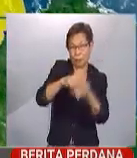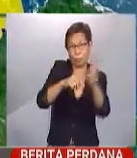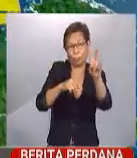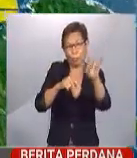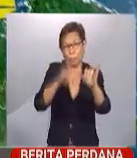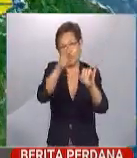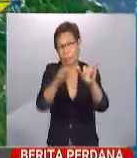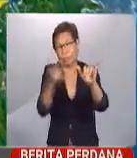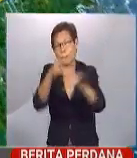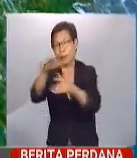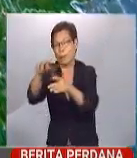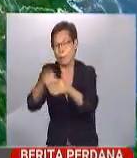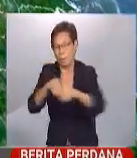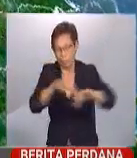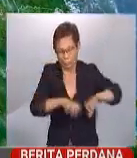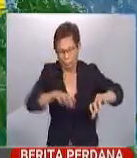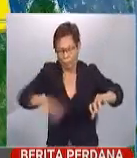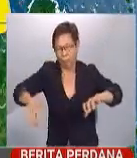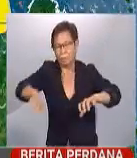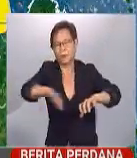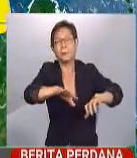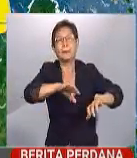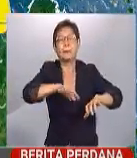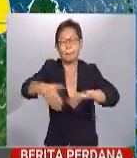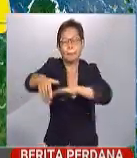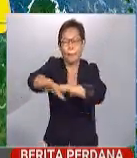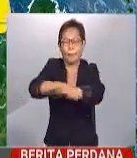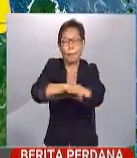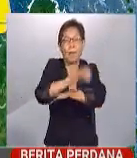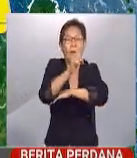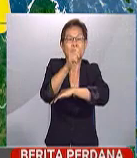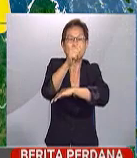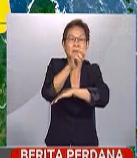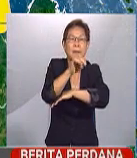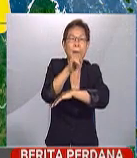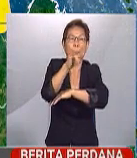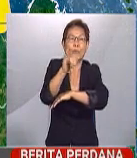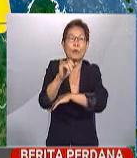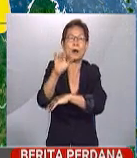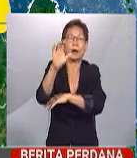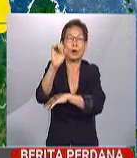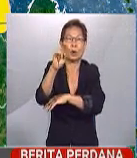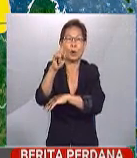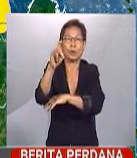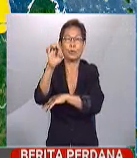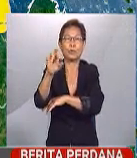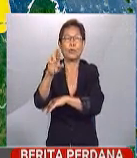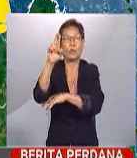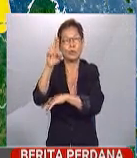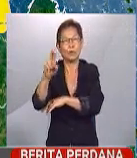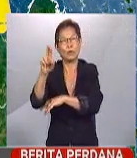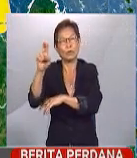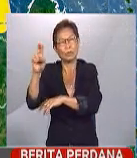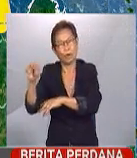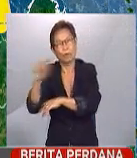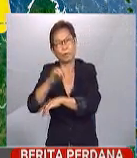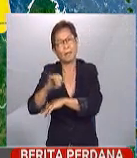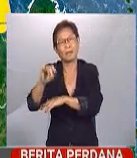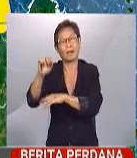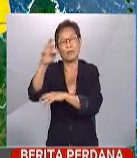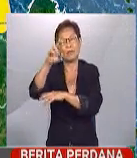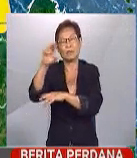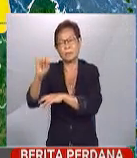yang melibatkan beberapa kawasan iaitu di kawasan Perdana, Samui, Tioman, Kondor, Bungguran, Reef Salt, Reef North dan juga layang-layang,